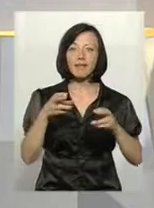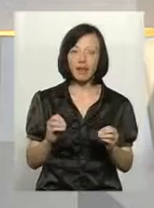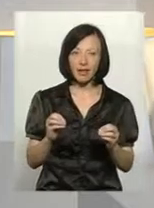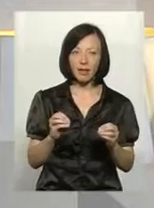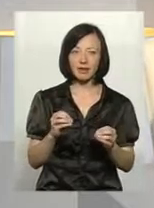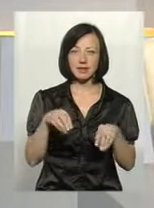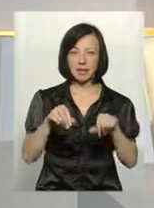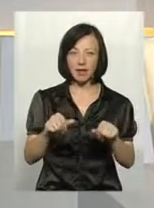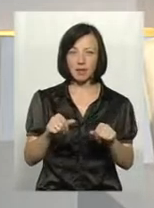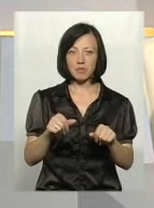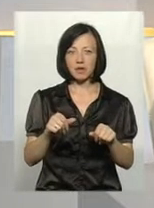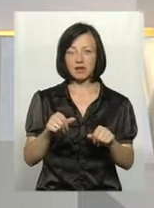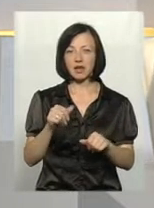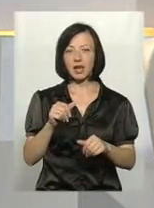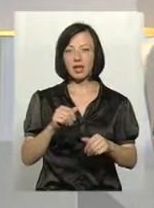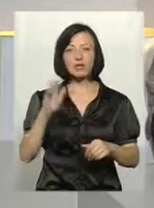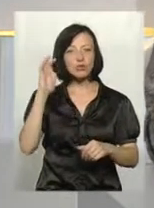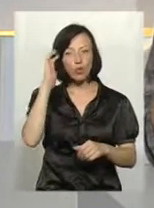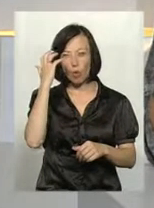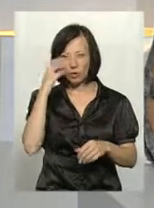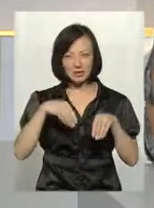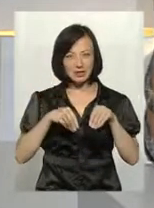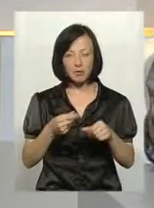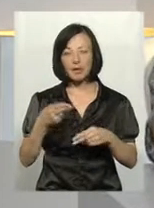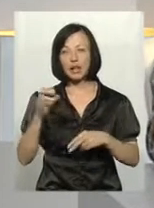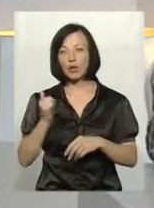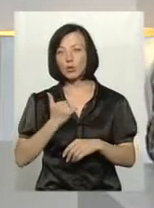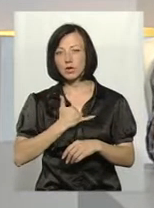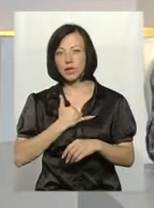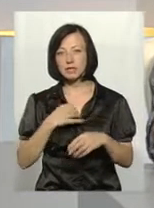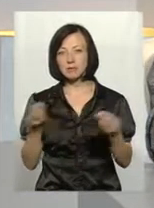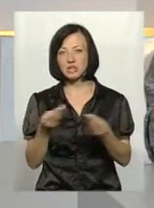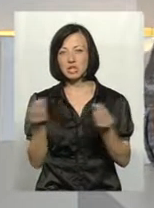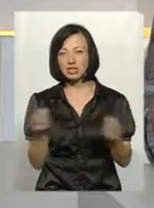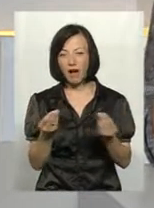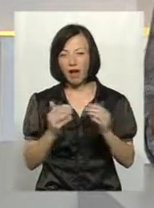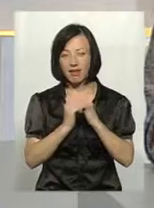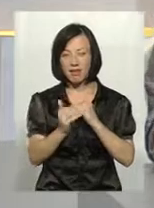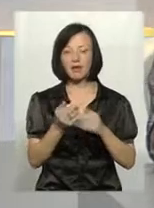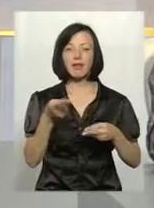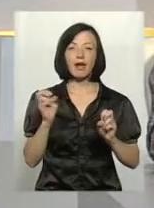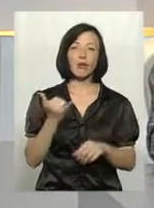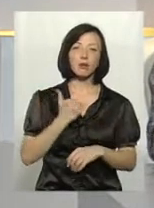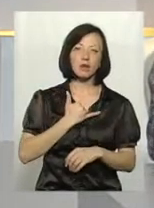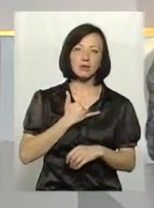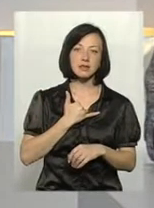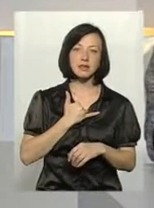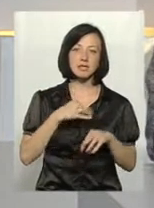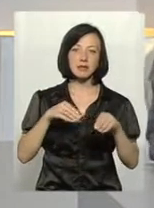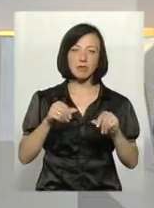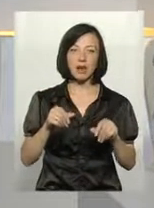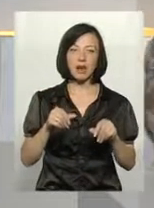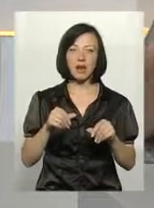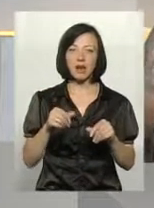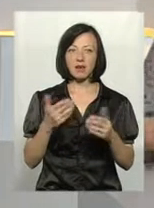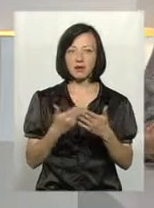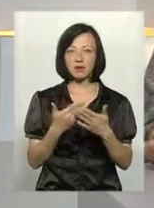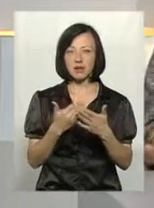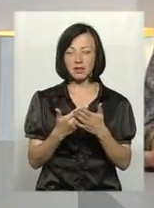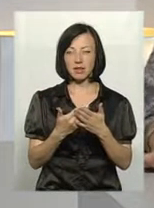землі ті дрімучі чорноземи, де в нас піщаники, де в нас земля залужена чи